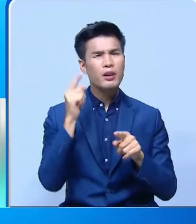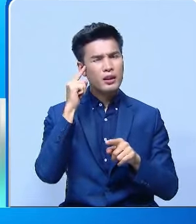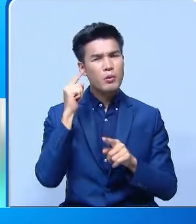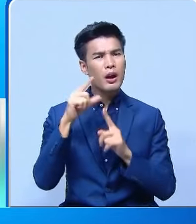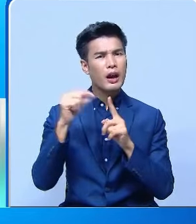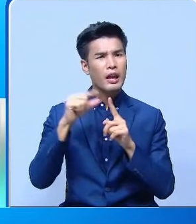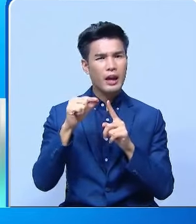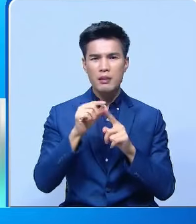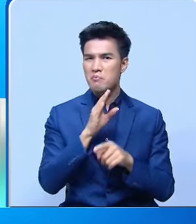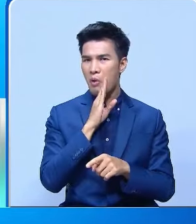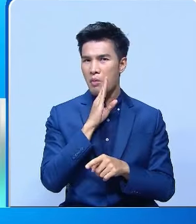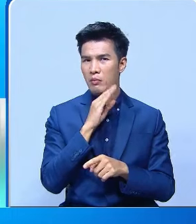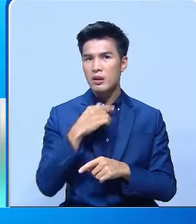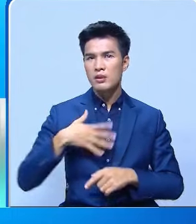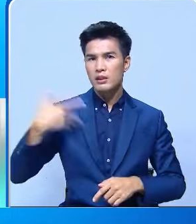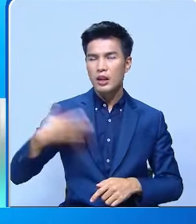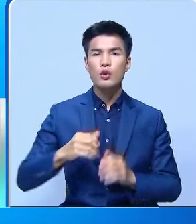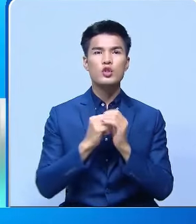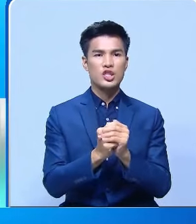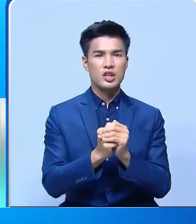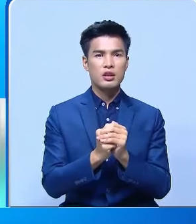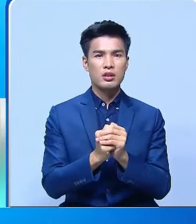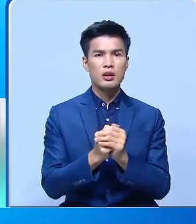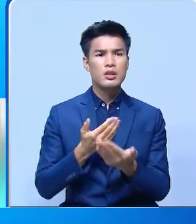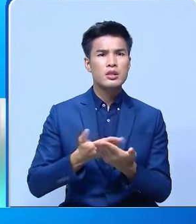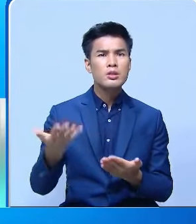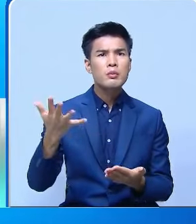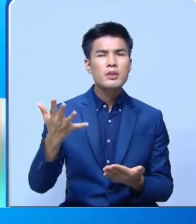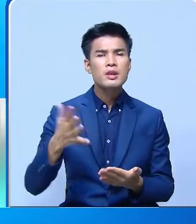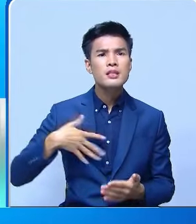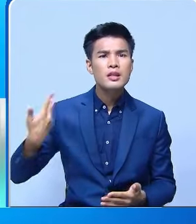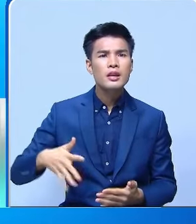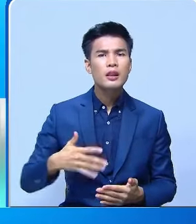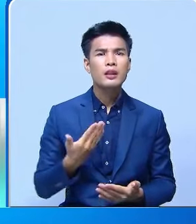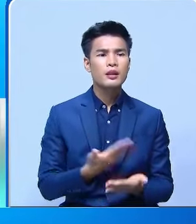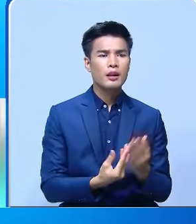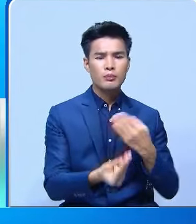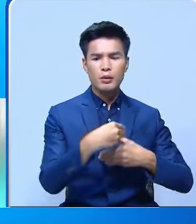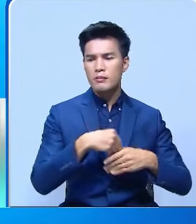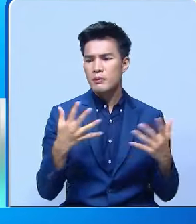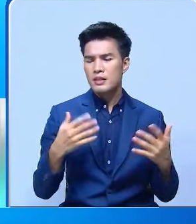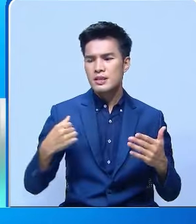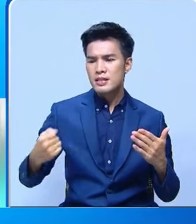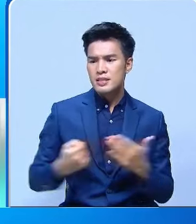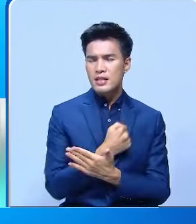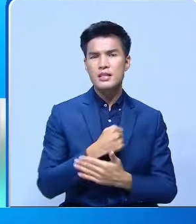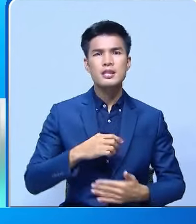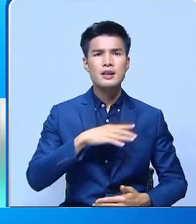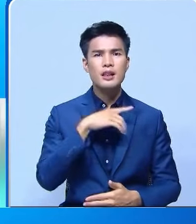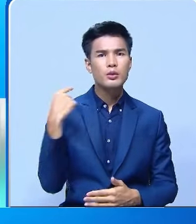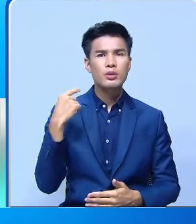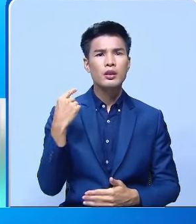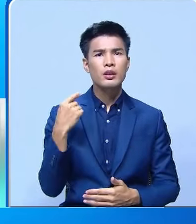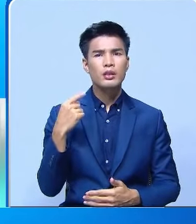รายนี้คงจะไม่พอใจนักท่องเที่ยวจีนที่ไม่ยอมซื้อสินค้าทำให้เขาไม่ได้ส่วนแบ่งเดี๋ยวจะขาดทุนเพราะต้องเสียค่